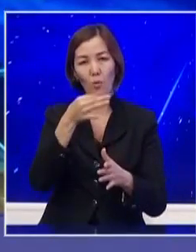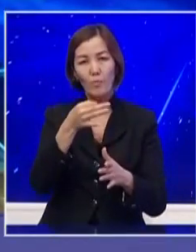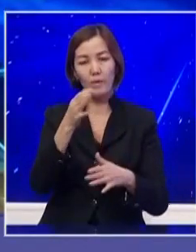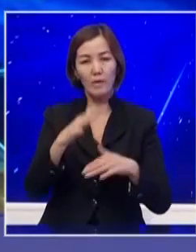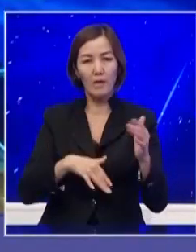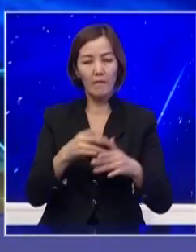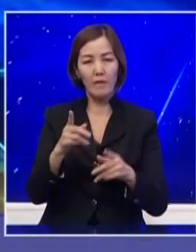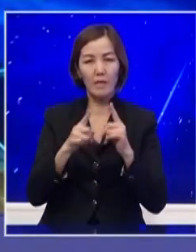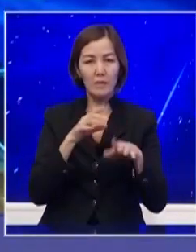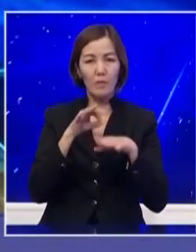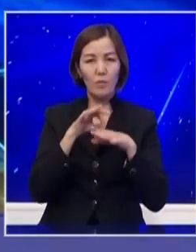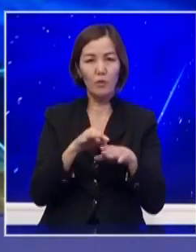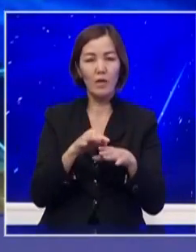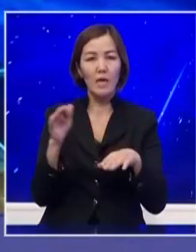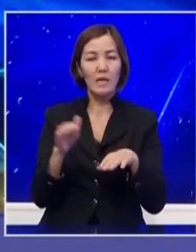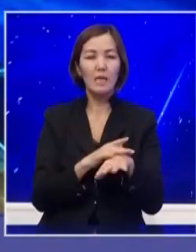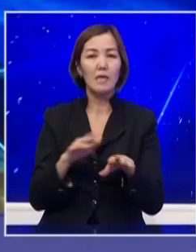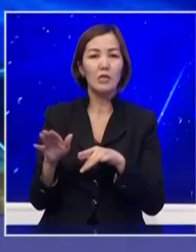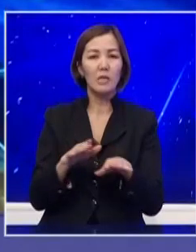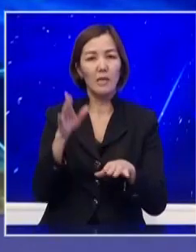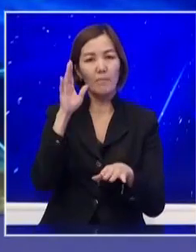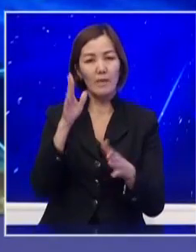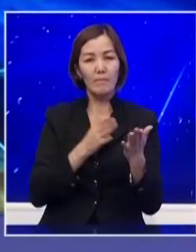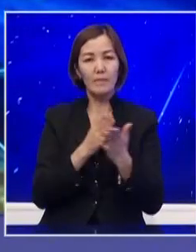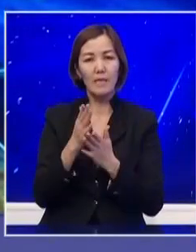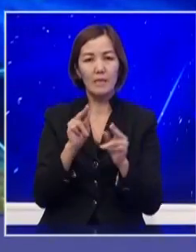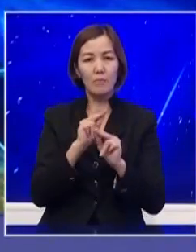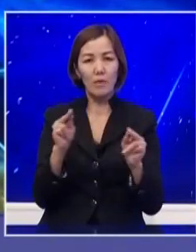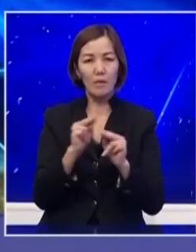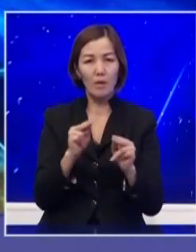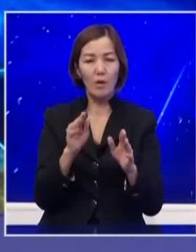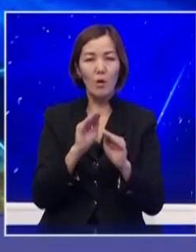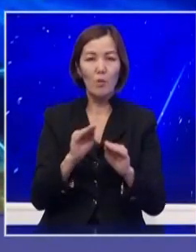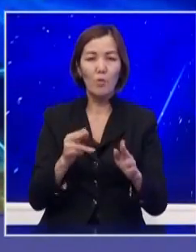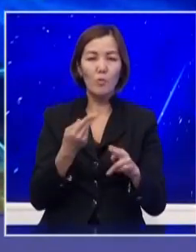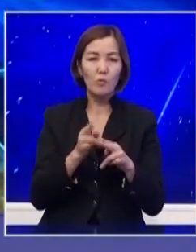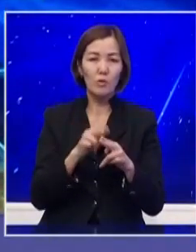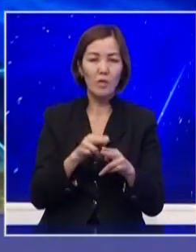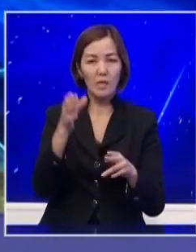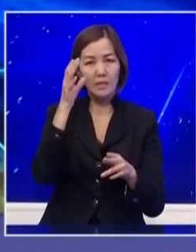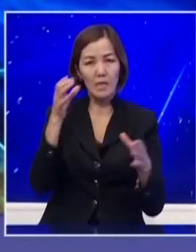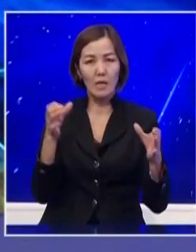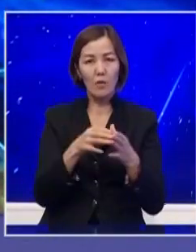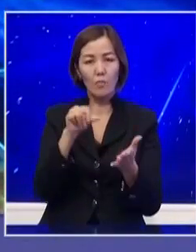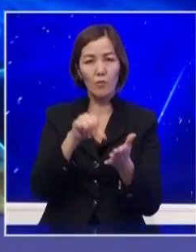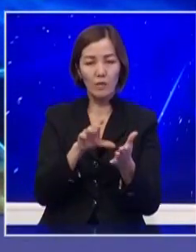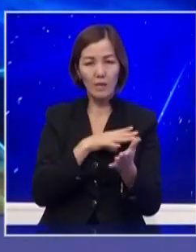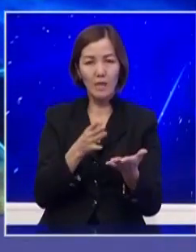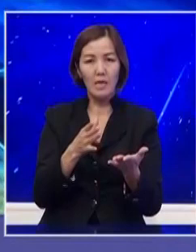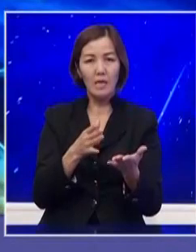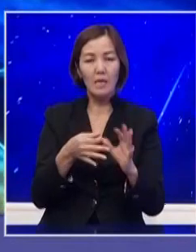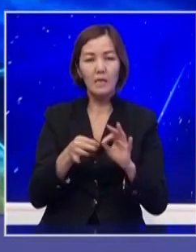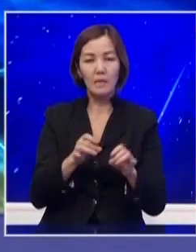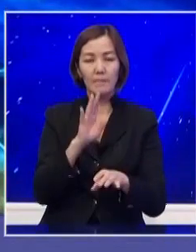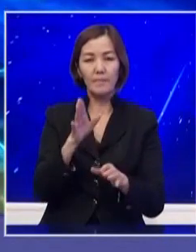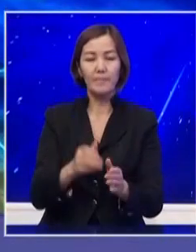ғылыми тәжірибелік конференция өтті. Игі шараға білім саласы мамандары мен оқушылар, сондай-ақ зиялы қауым өкілдері қатысты. Тақырыпты